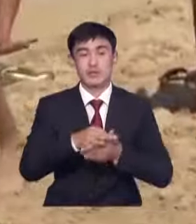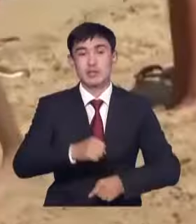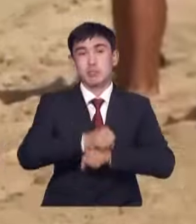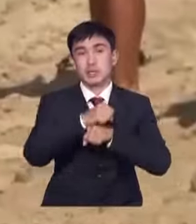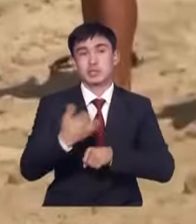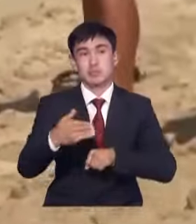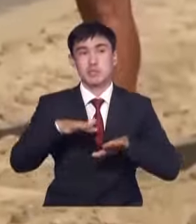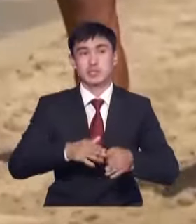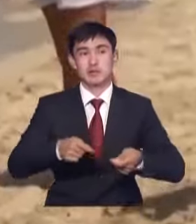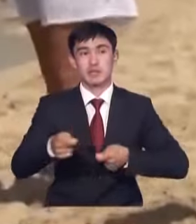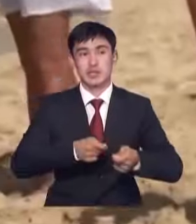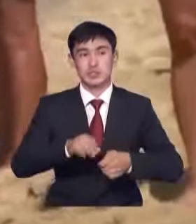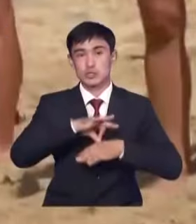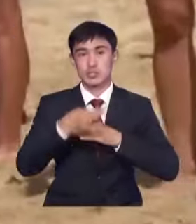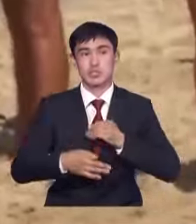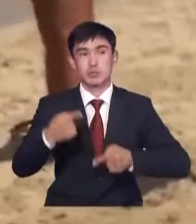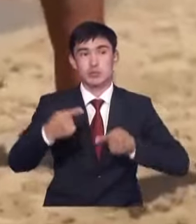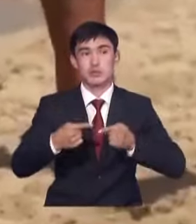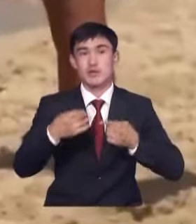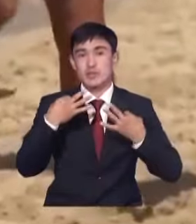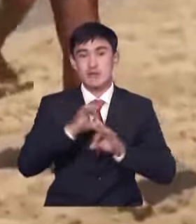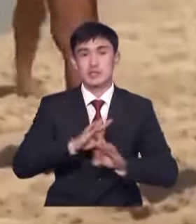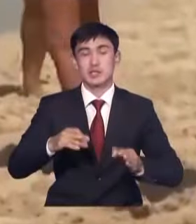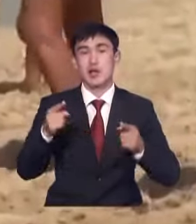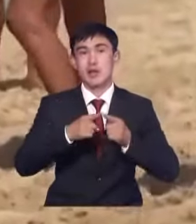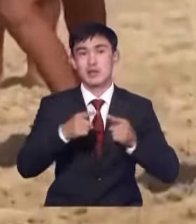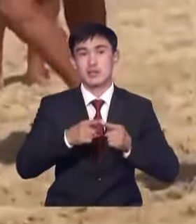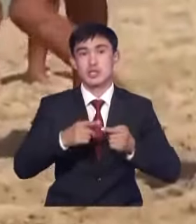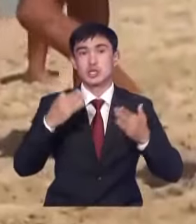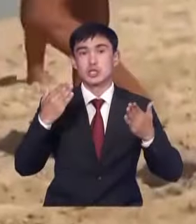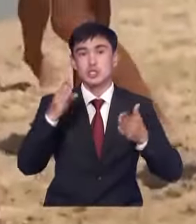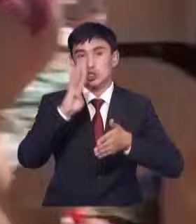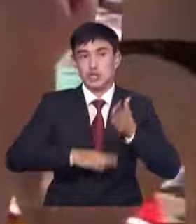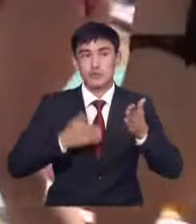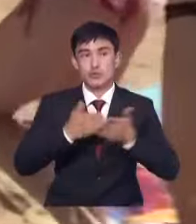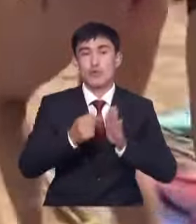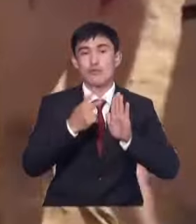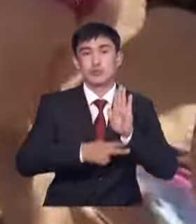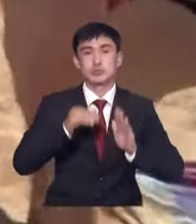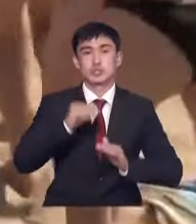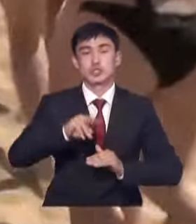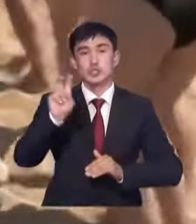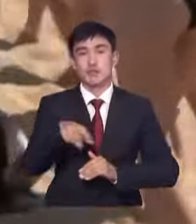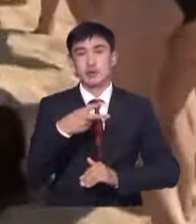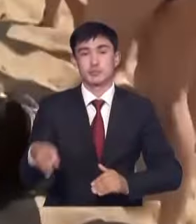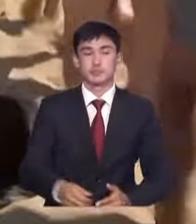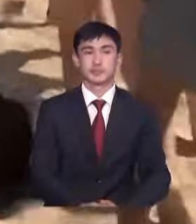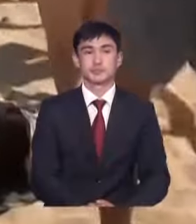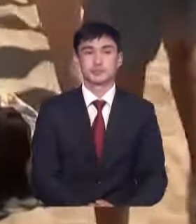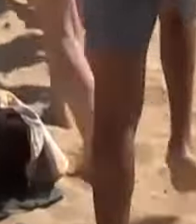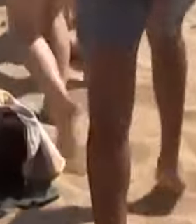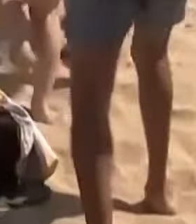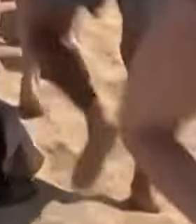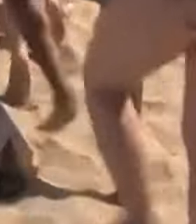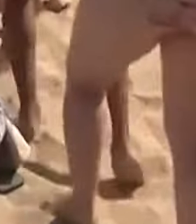протесты местные власти ужесточили борьбу с нелегальной арендой жилья, увеличив штрафы до 80 тысяч евро. Еламан Турсунханов